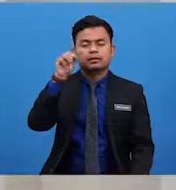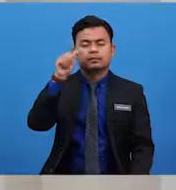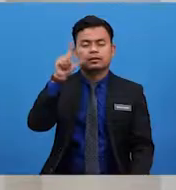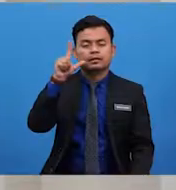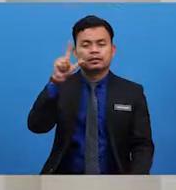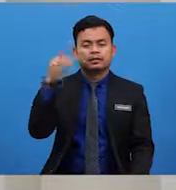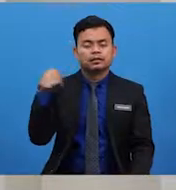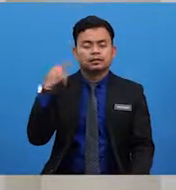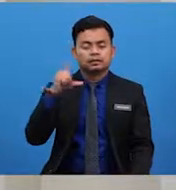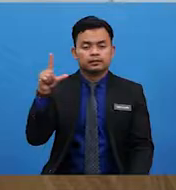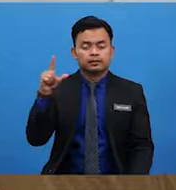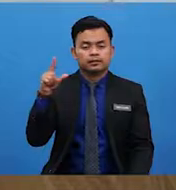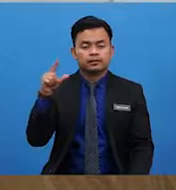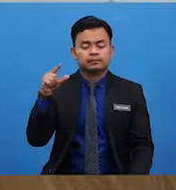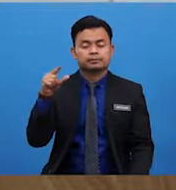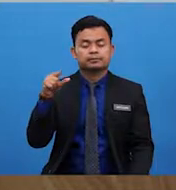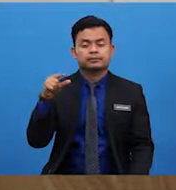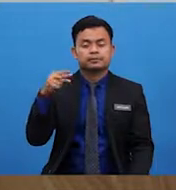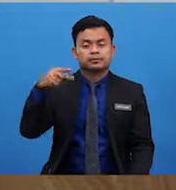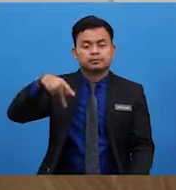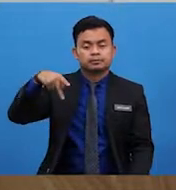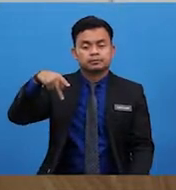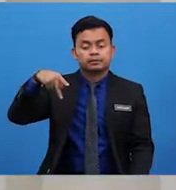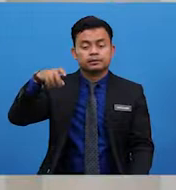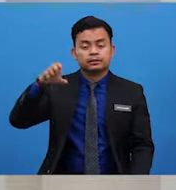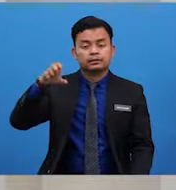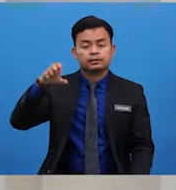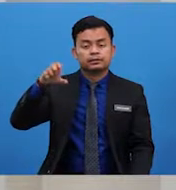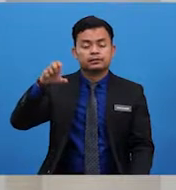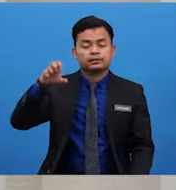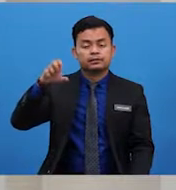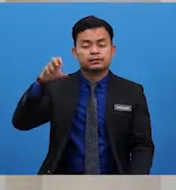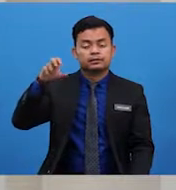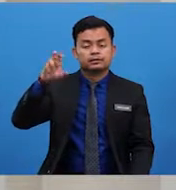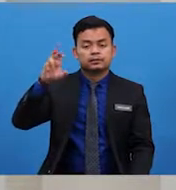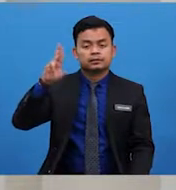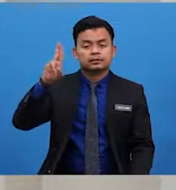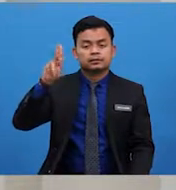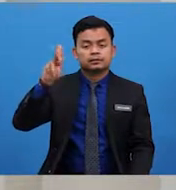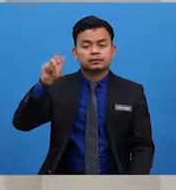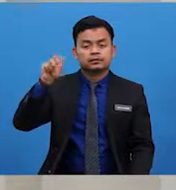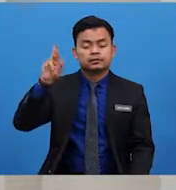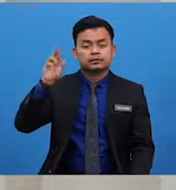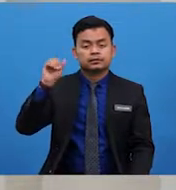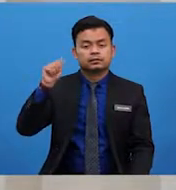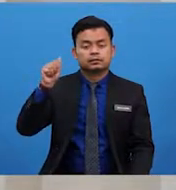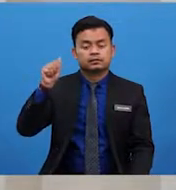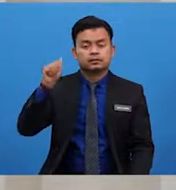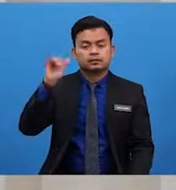kerana ianya sebenarnya merupakan satu yang memasukkan istilah-istilah itu mempunyai